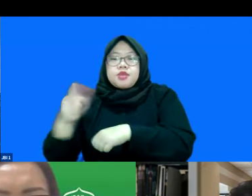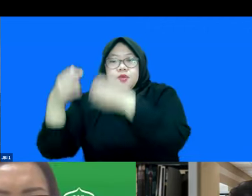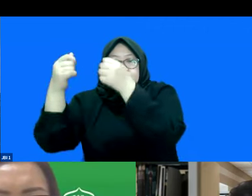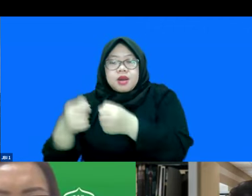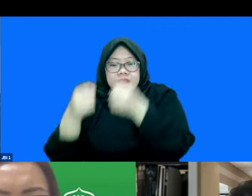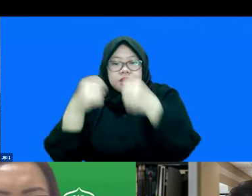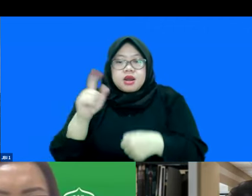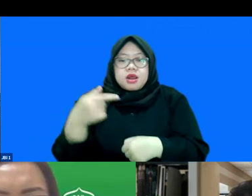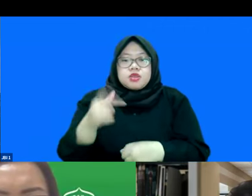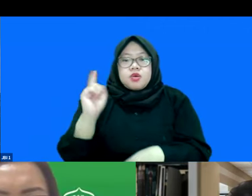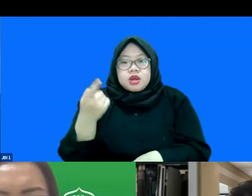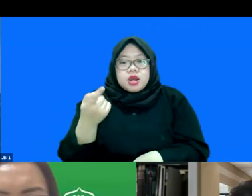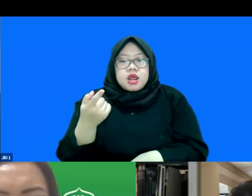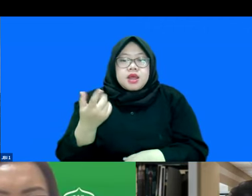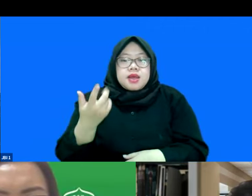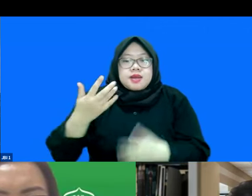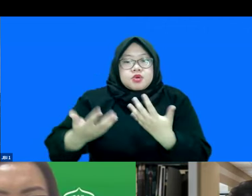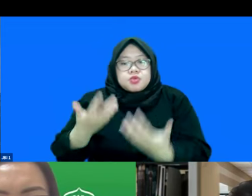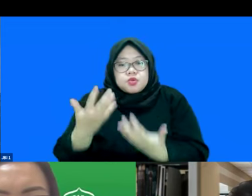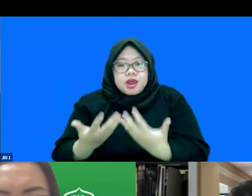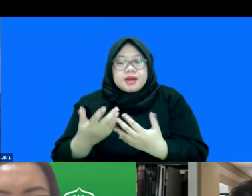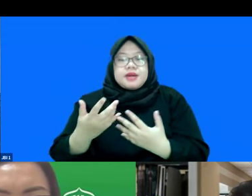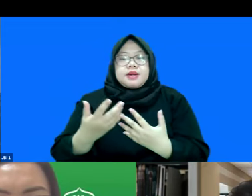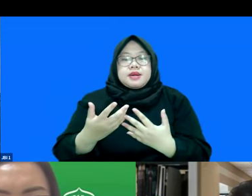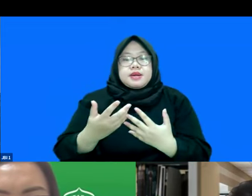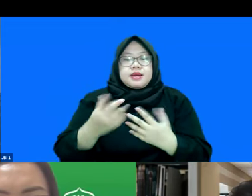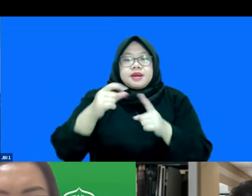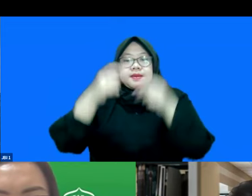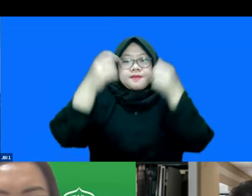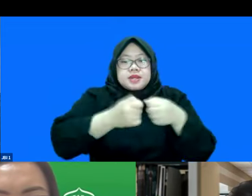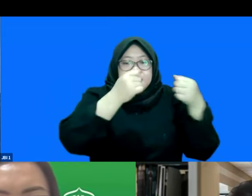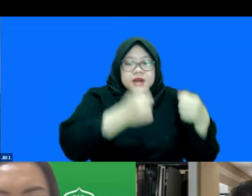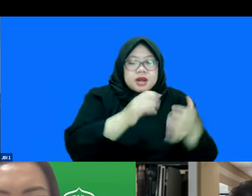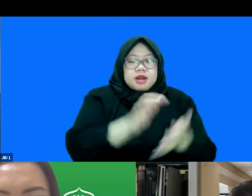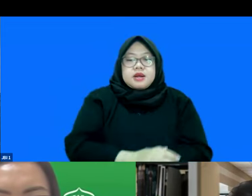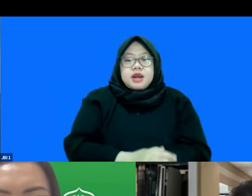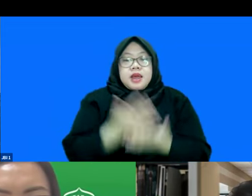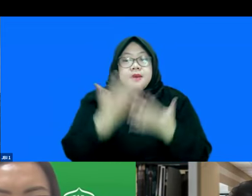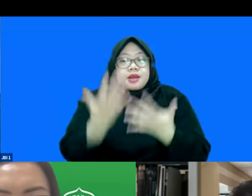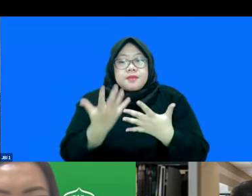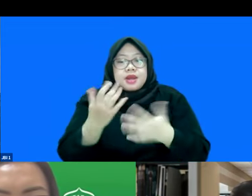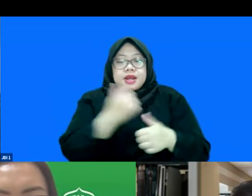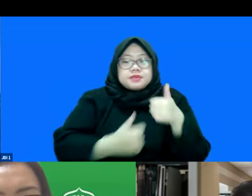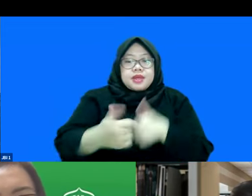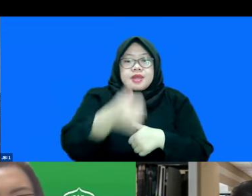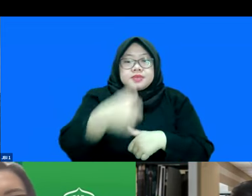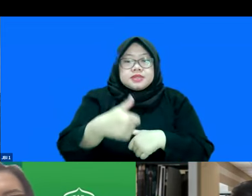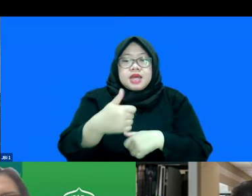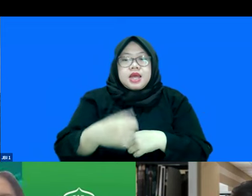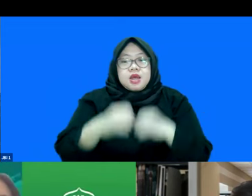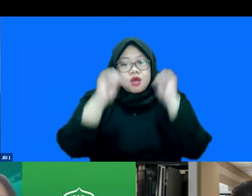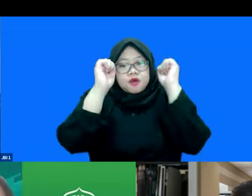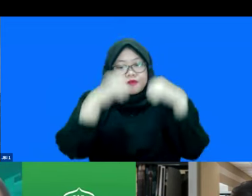tindak pidana yang ditemukan melalui rekaman bodycam. Lembaga mana yang sebaiknya dapat mengkonfirmasi rekaman video dari